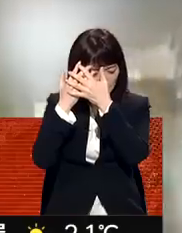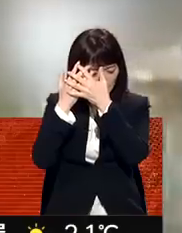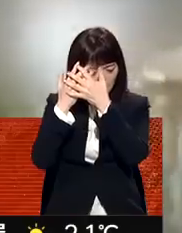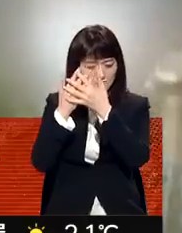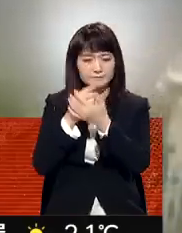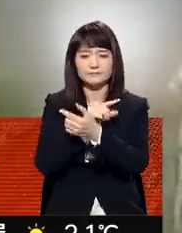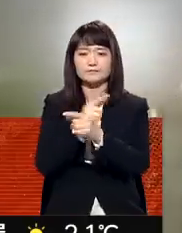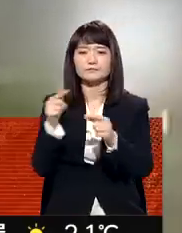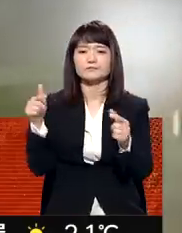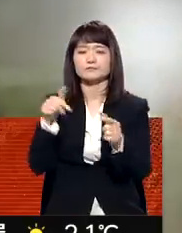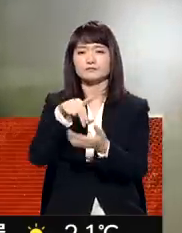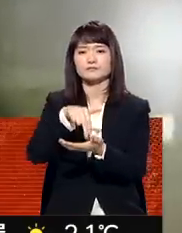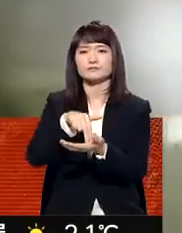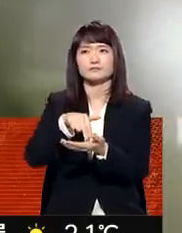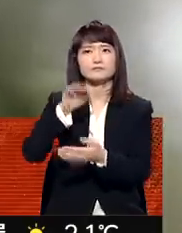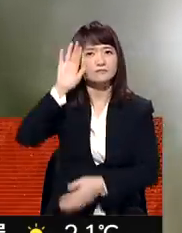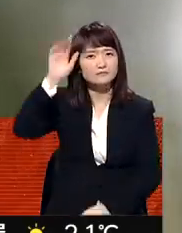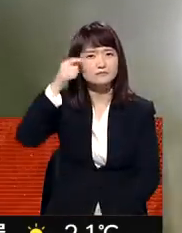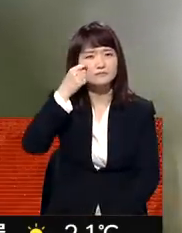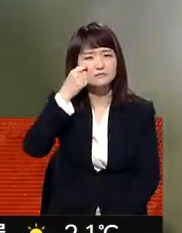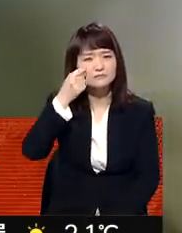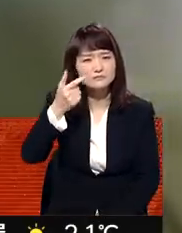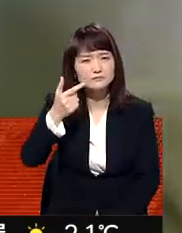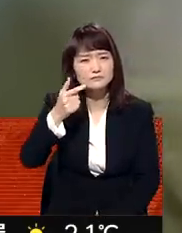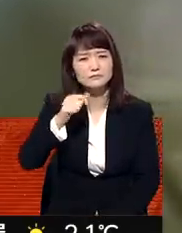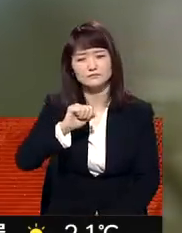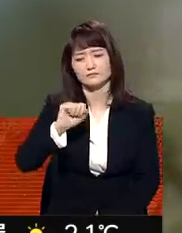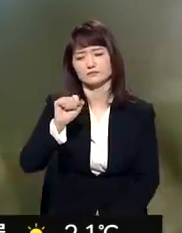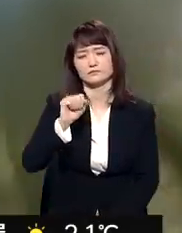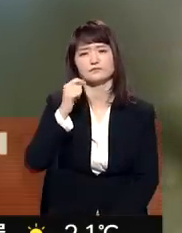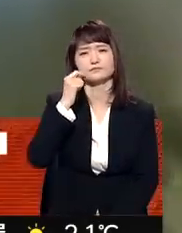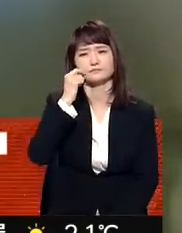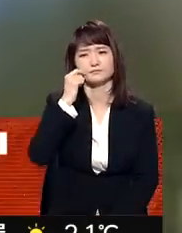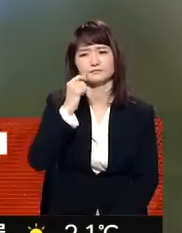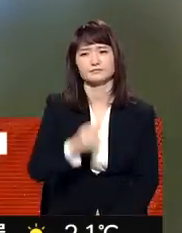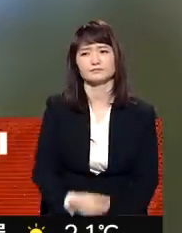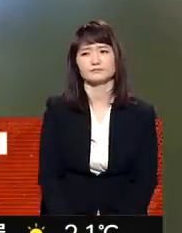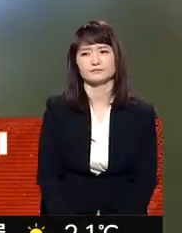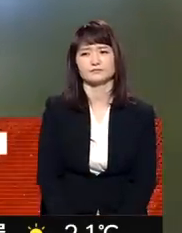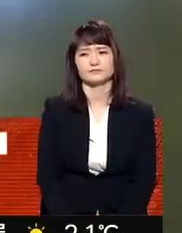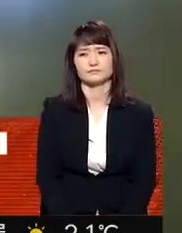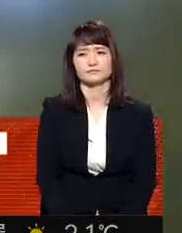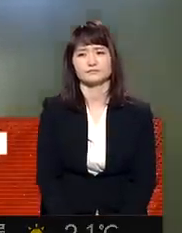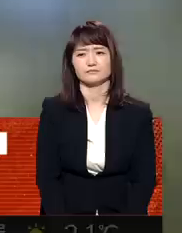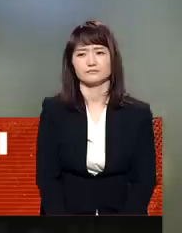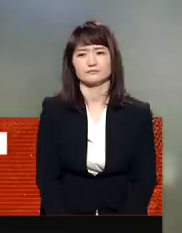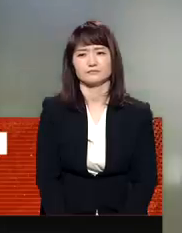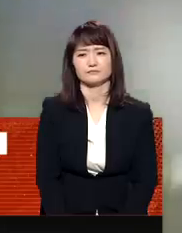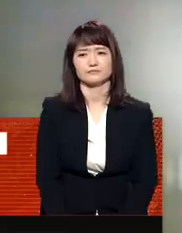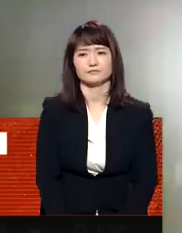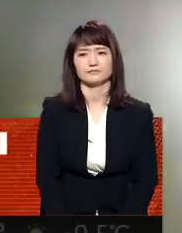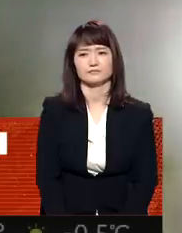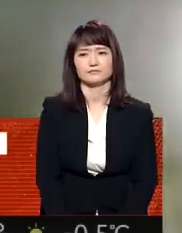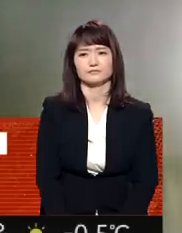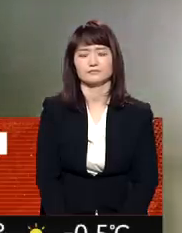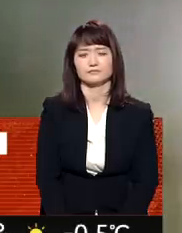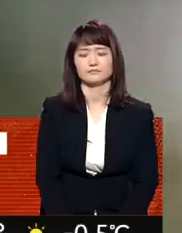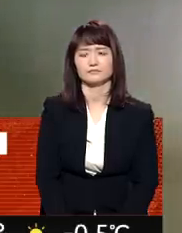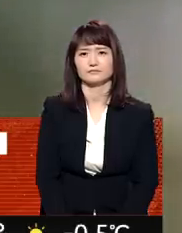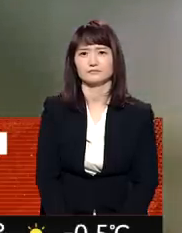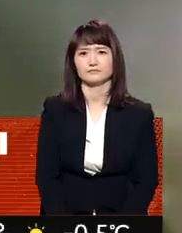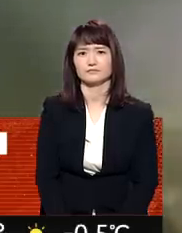사정상 앞으로 6개월 반년 정도는 운전할 수가 없다 이런 상황이 돼 버린 겁니다 세상에 오랫동안